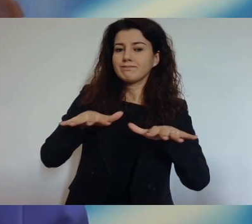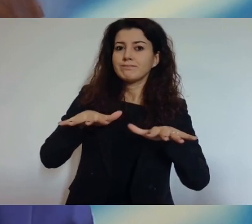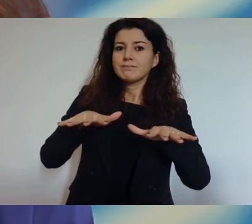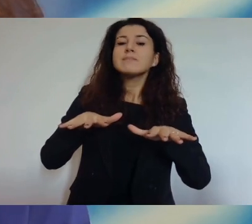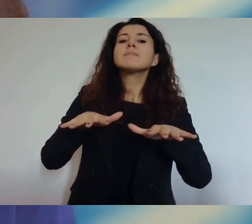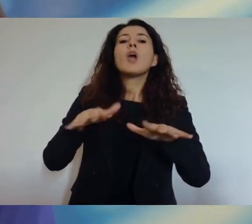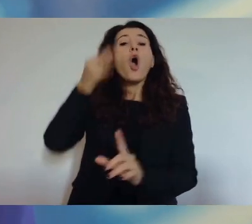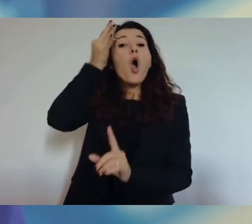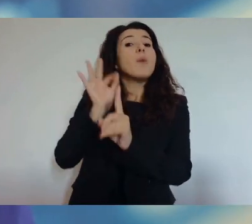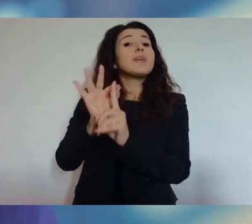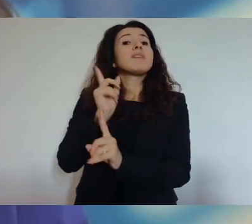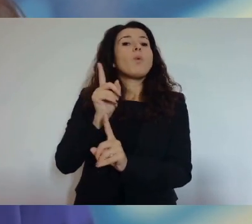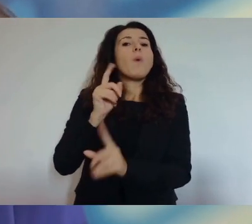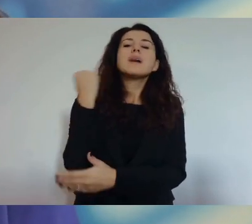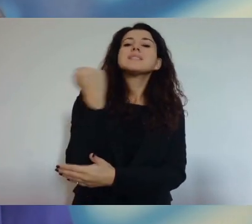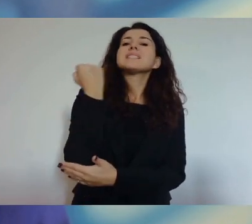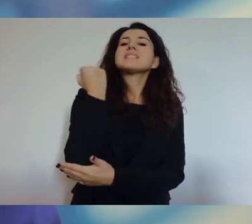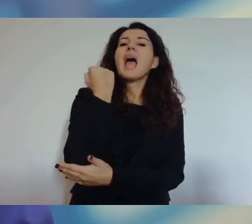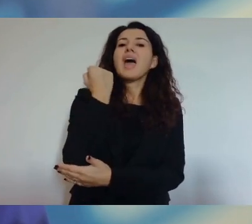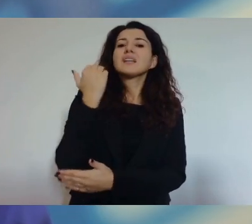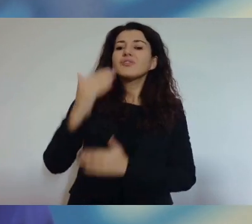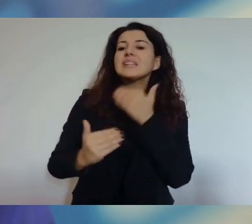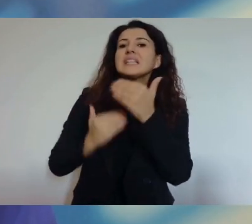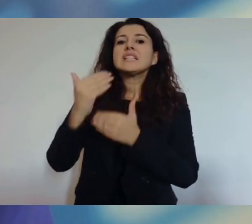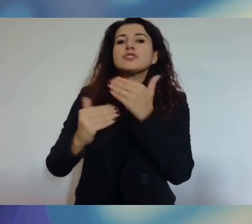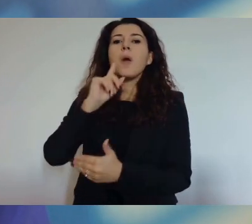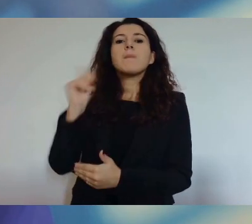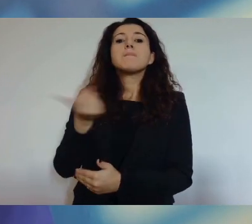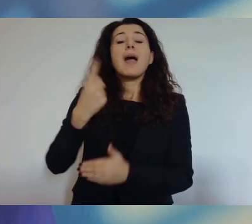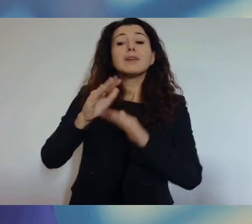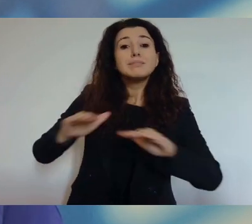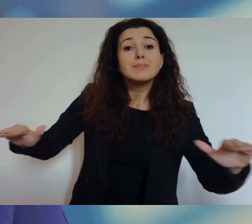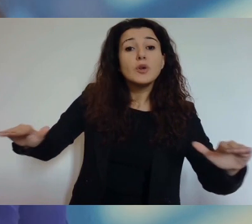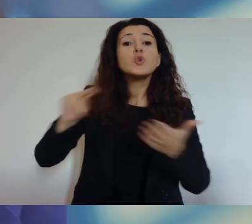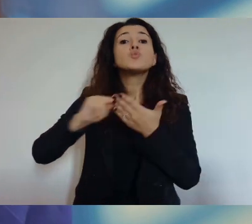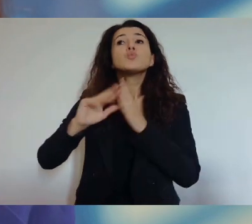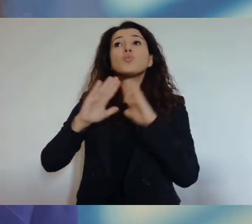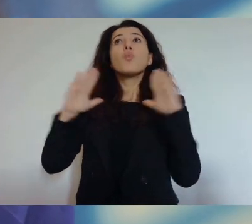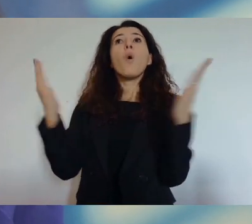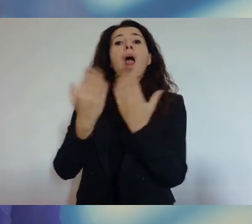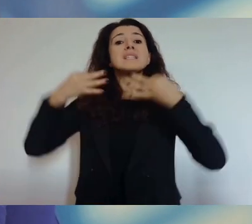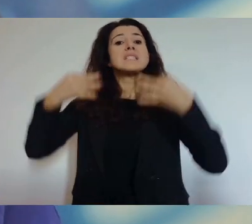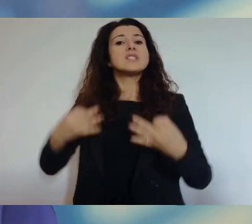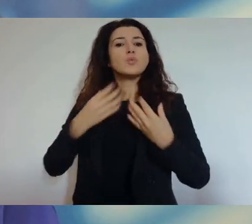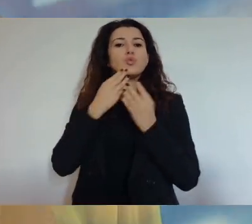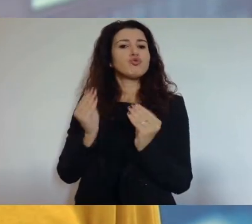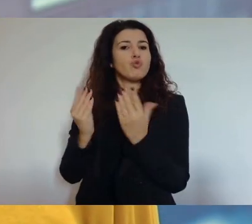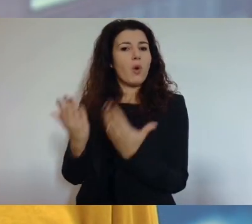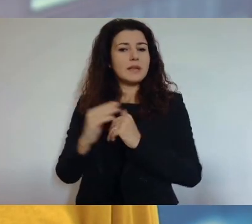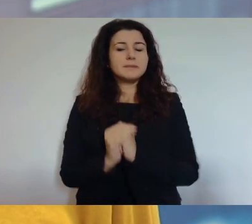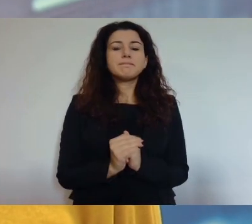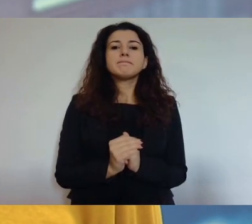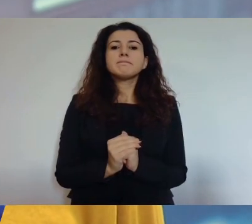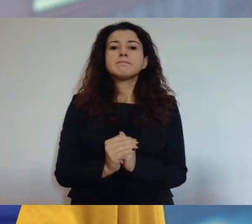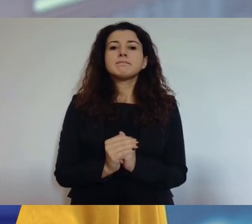l'incremento dei servizi per l'infanzia e le scuole sicure per i giovani